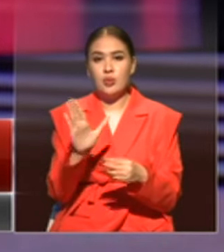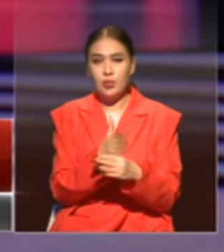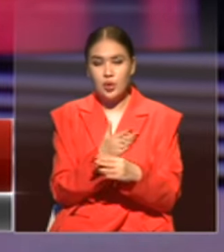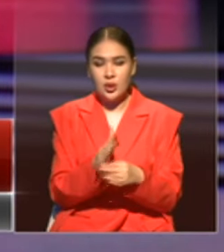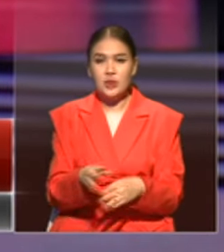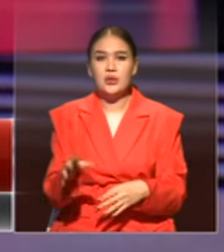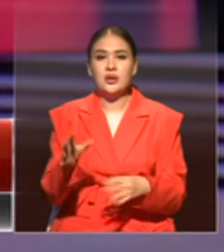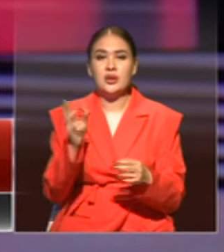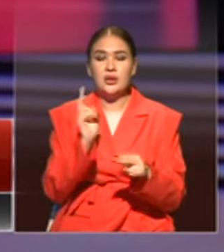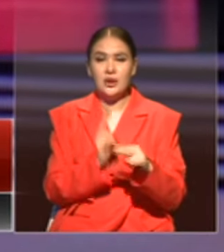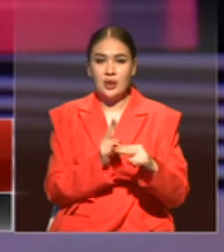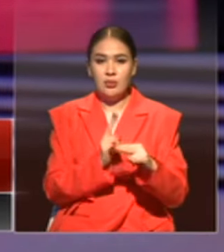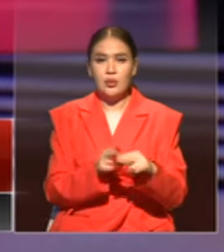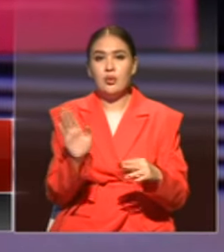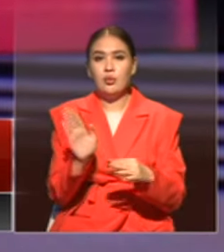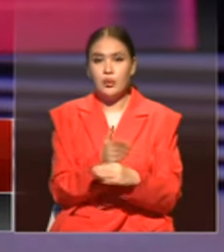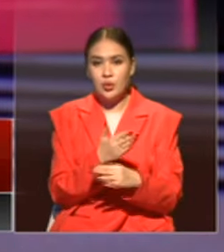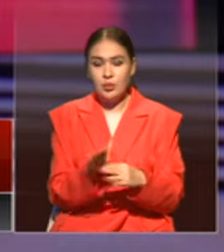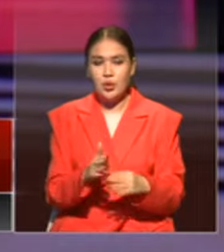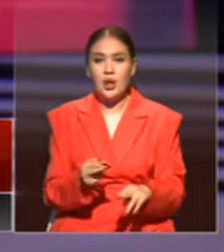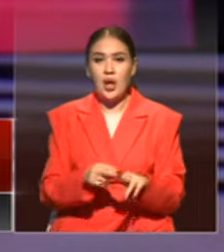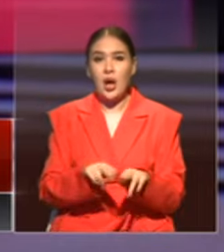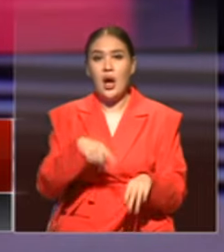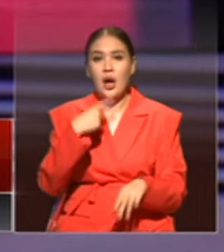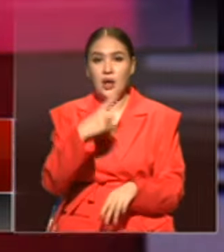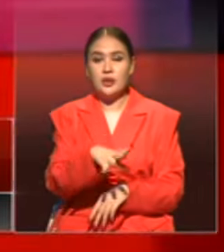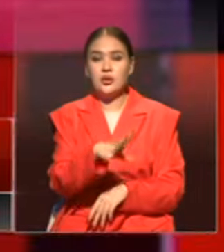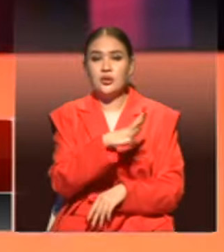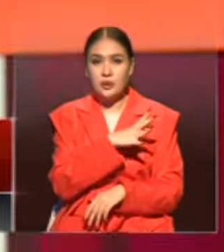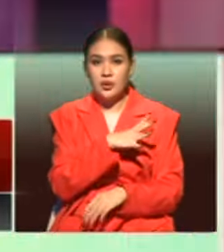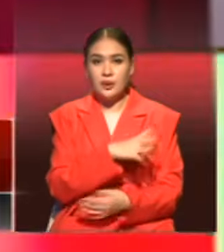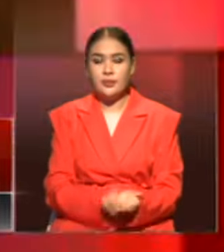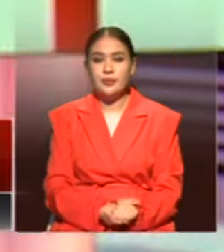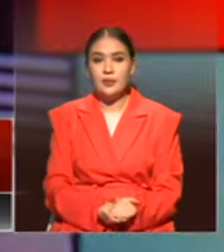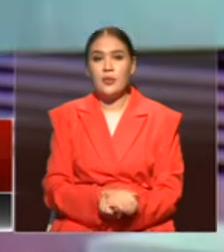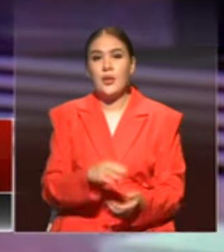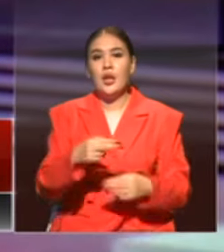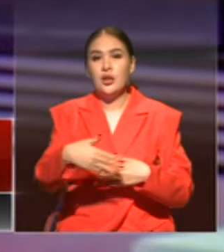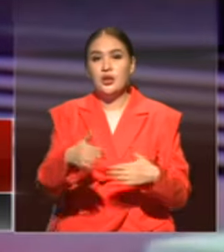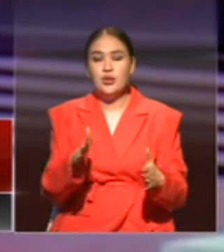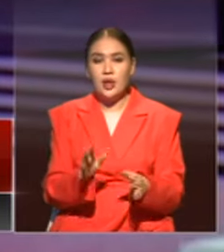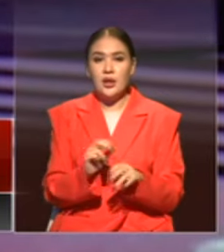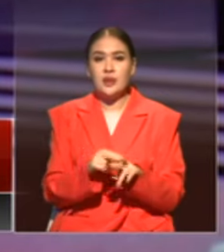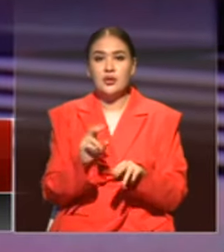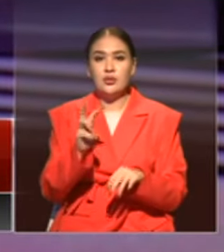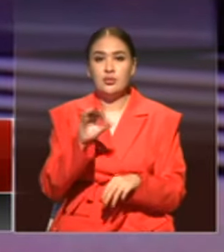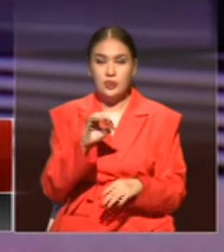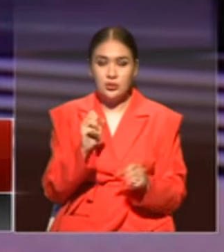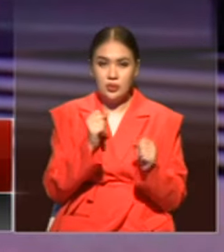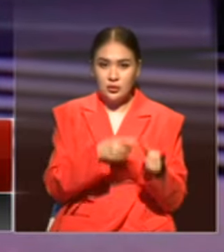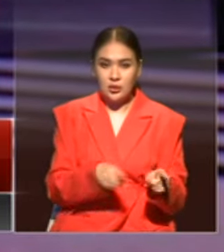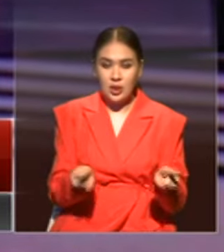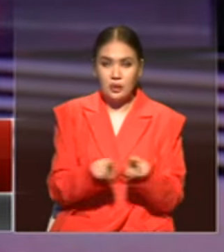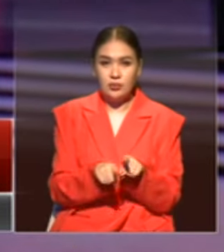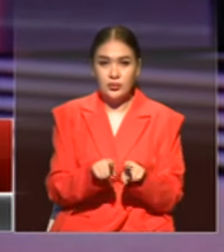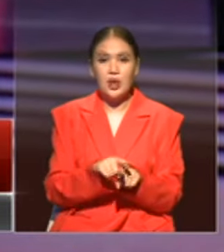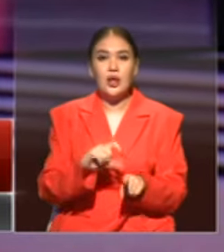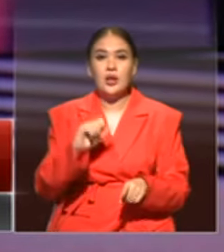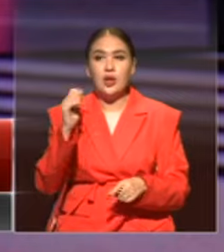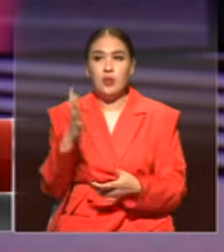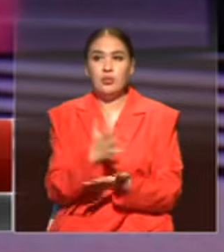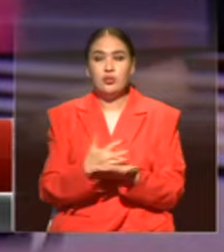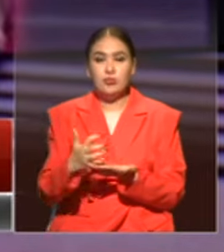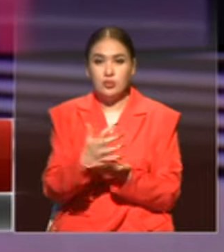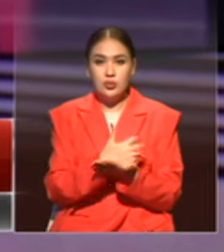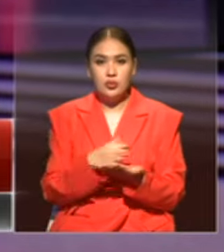бір бөлек, органиканы бір бөлек салып алып келдіңіз. Тұрған әртүрлі жәшікке салдыңыз, қызылына, жасылына, көгіне. Ертеңіне қоқыс жинайтын машина